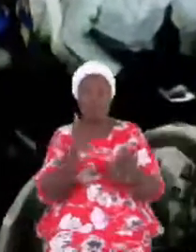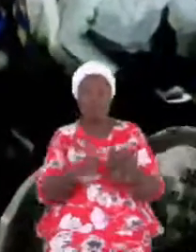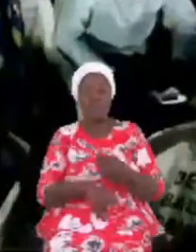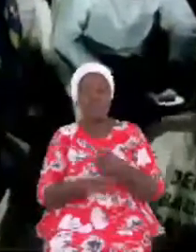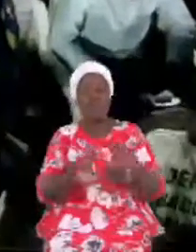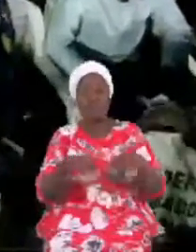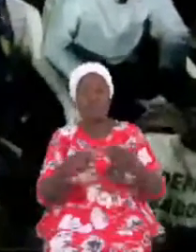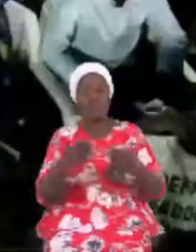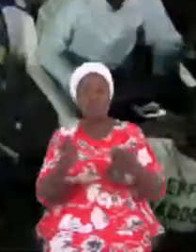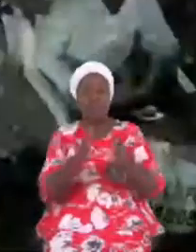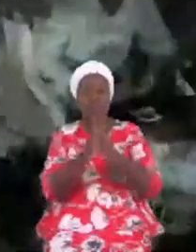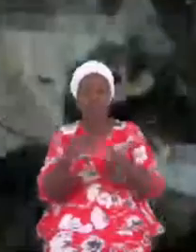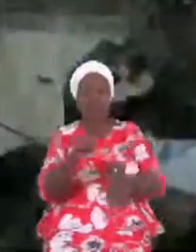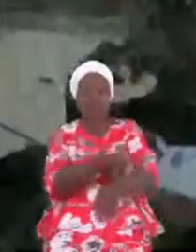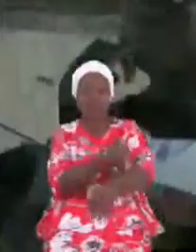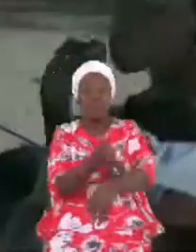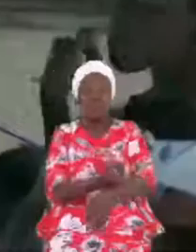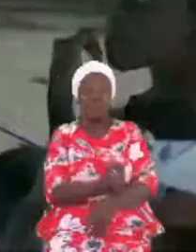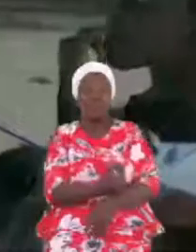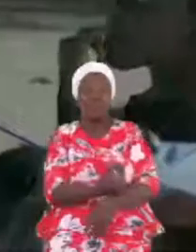pour faire la prière d'autorité,